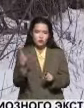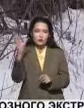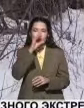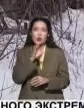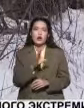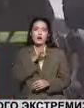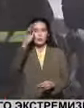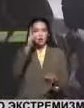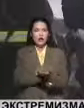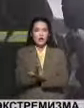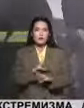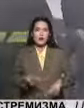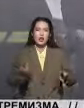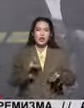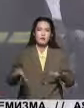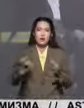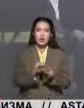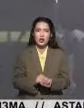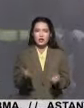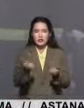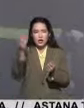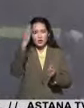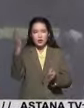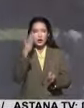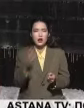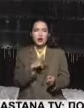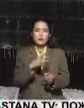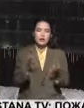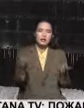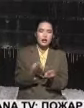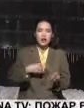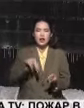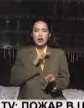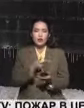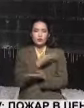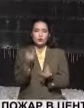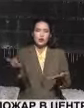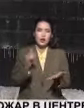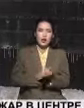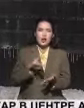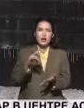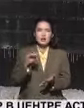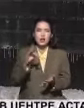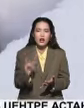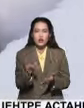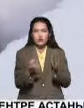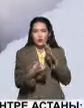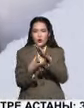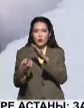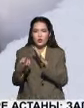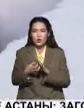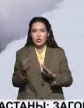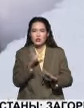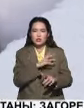словам премьер-министра, все это из-за того, что акиматы проводят недостаточную работу по установке датчиков угарного газа. По его словам, в первую очередь